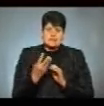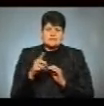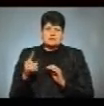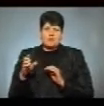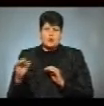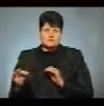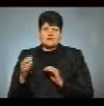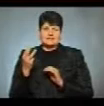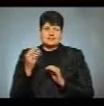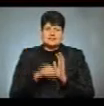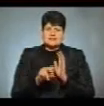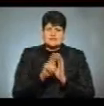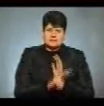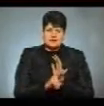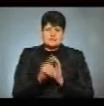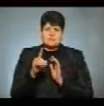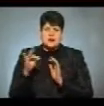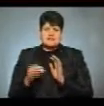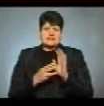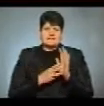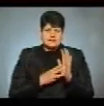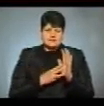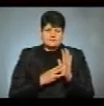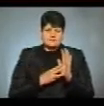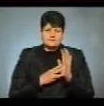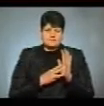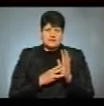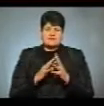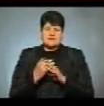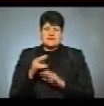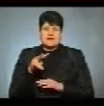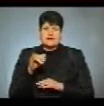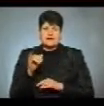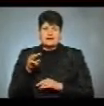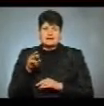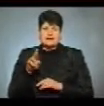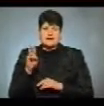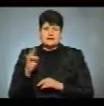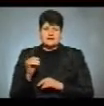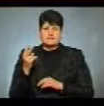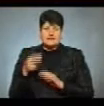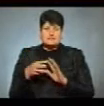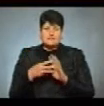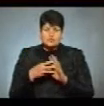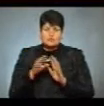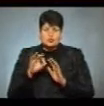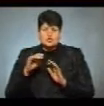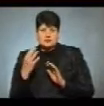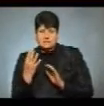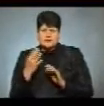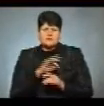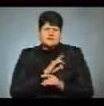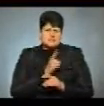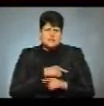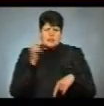– 62, Збаразький – 8. В селі Літятин Бережанського району 28.04 під час випадання